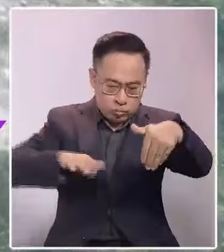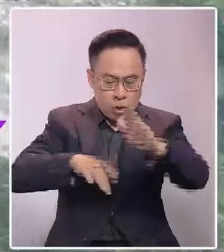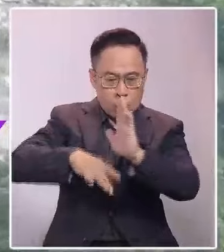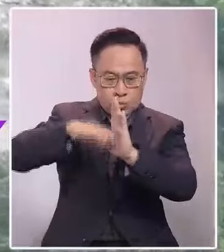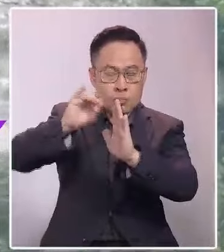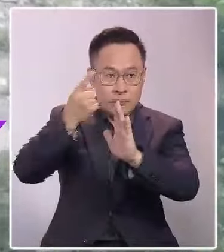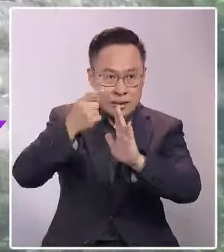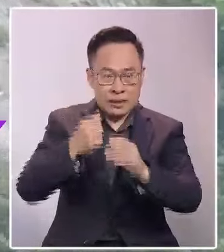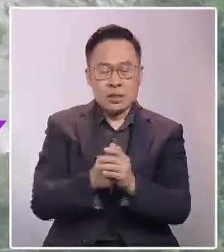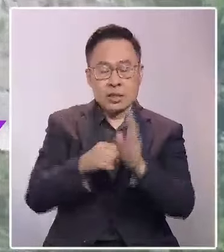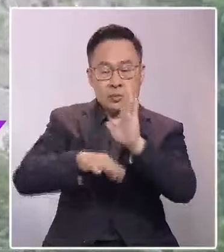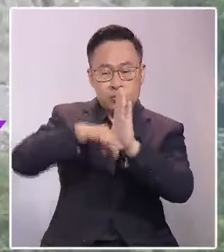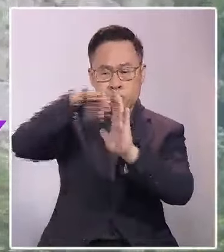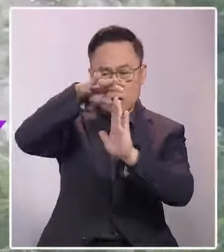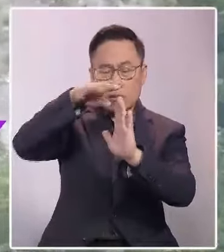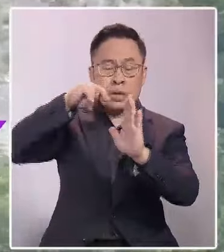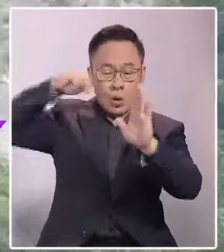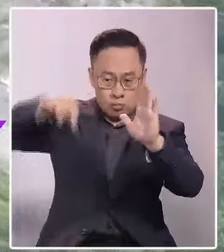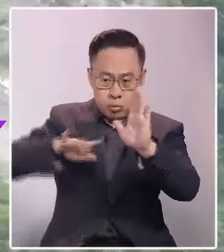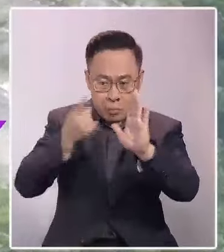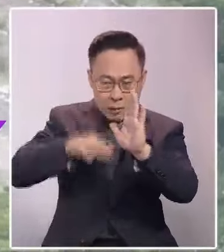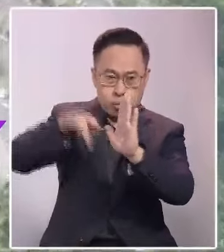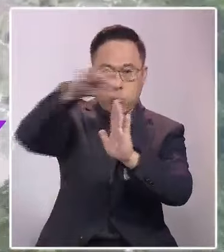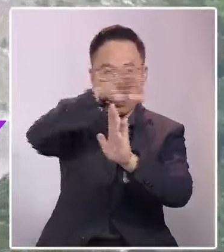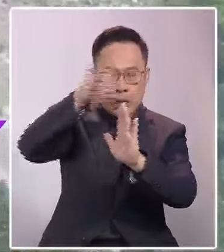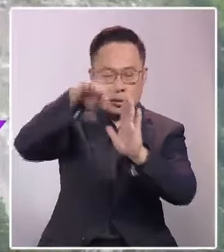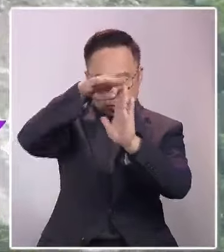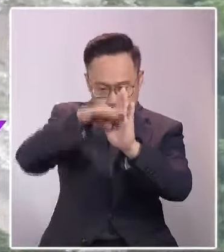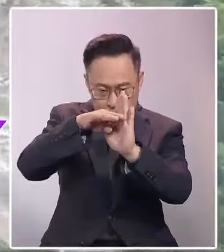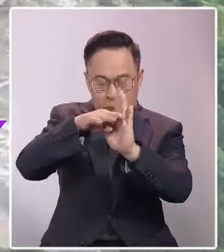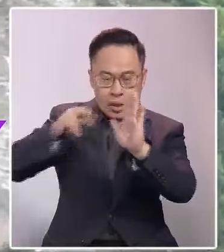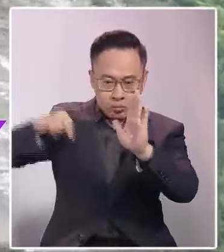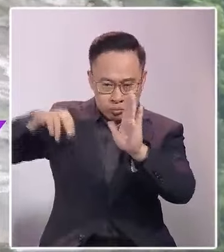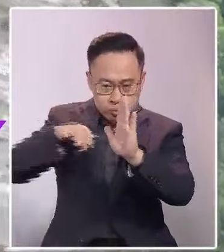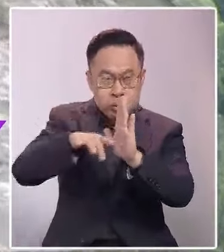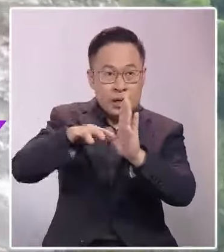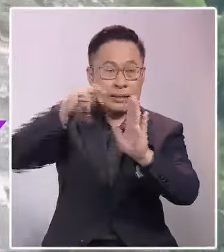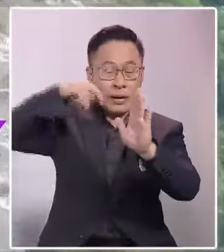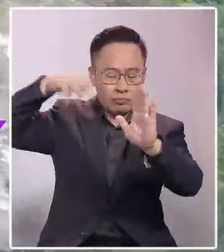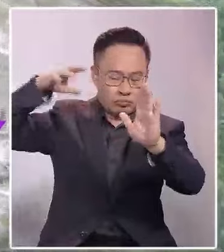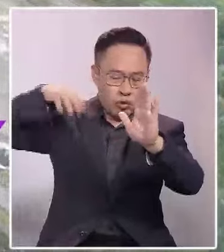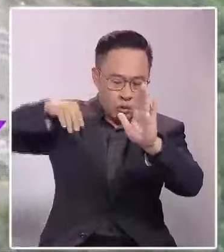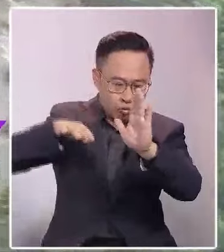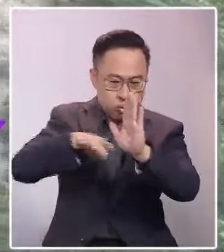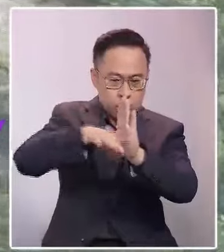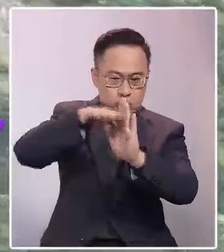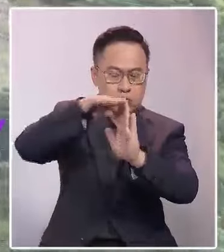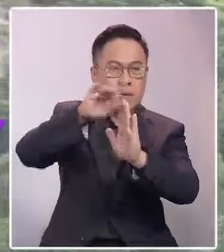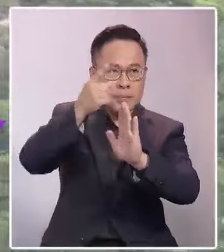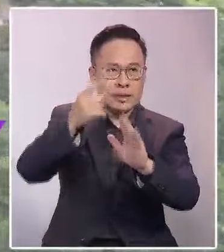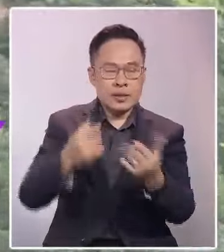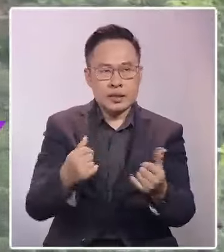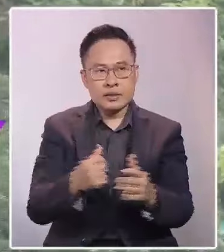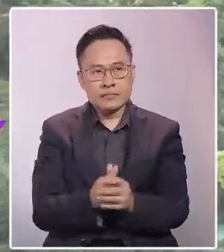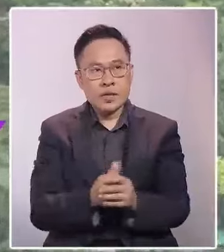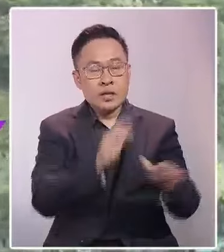น้ำในเขื่อนมันก็จะเพิ่มมากขึ้นที่ต้องเตือนเนี่ยคือประชาชนที่อยู่ในพื้นที่ 2ฝั่งแม่น้ำงัดค่ะก็ต้อง